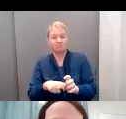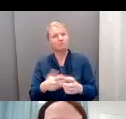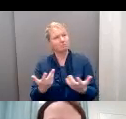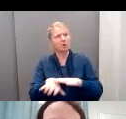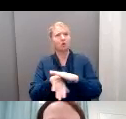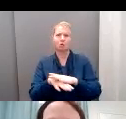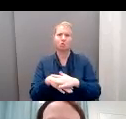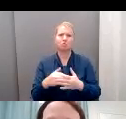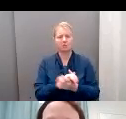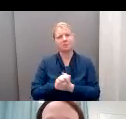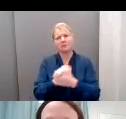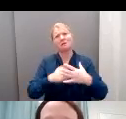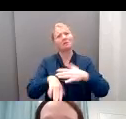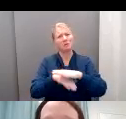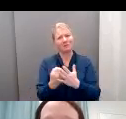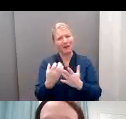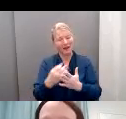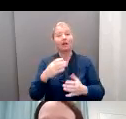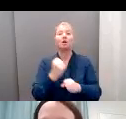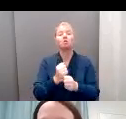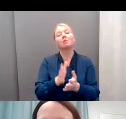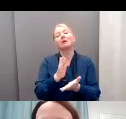grundvärderingar och jobbar med rättighetsfrågor.